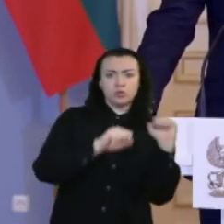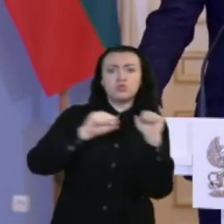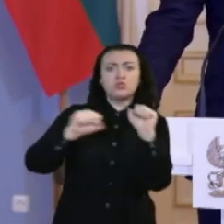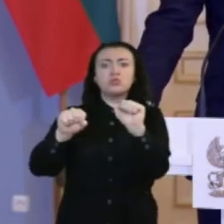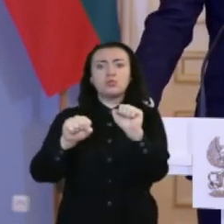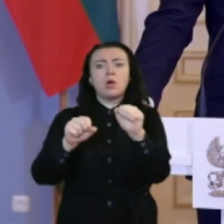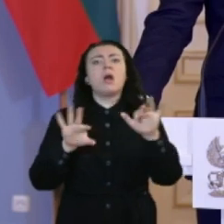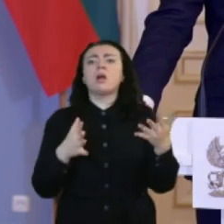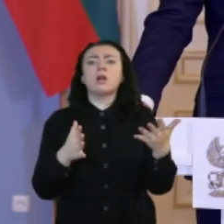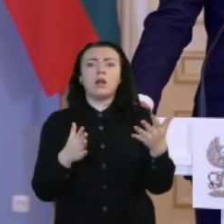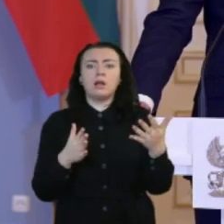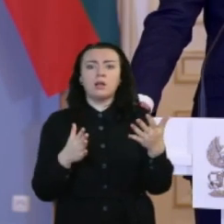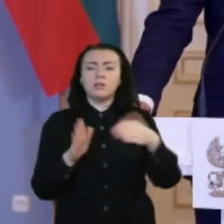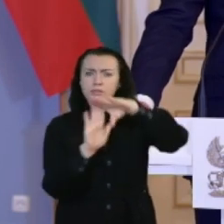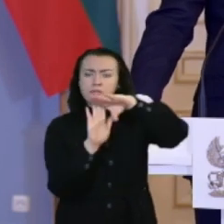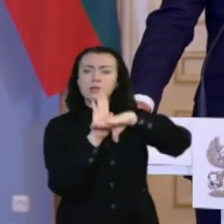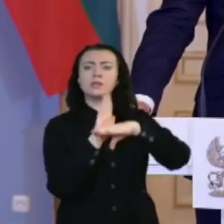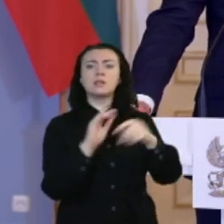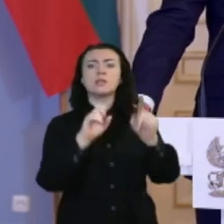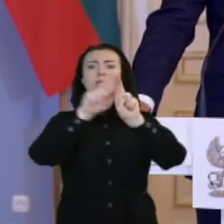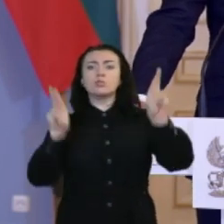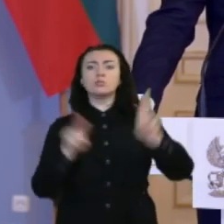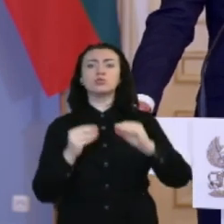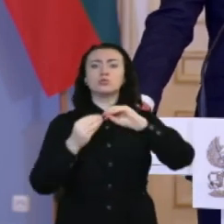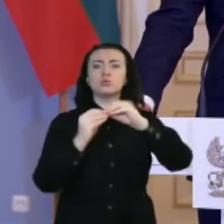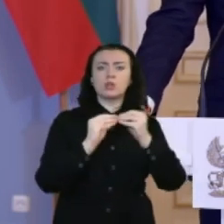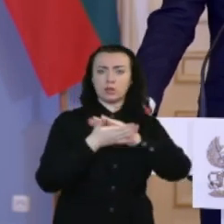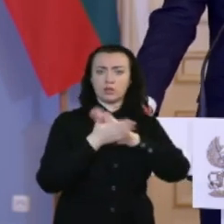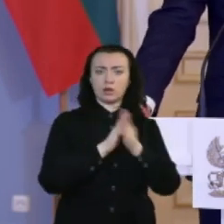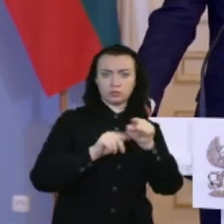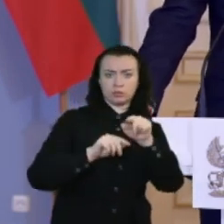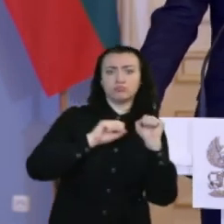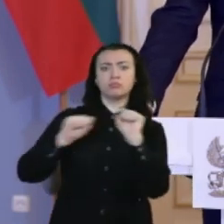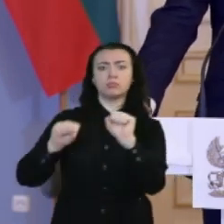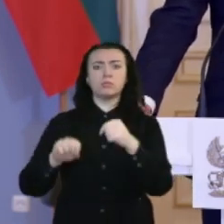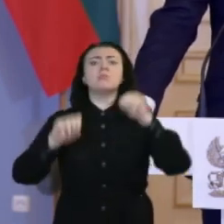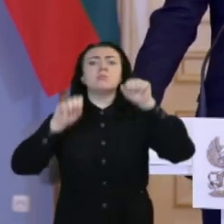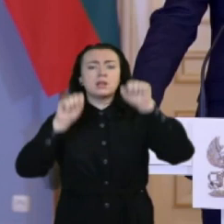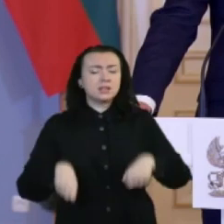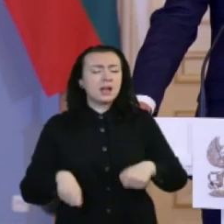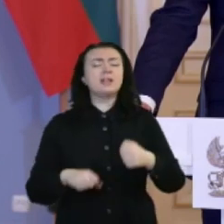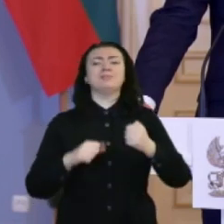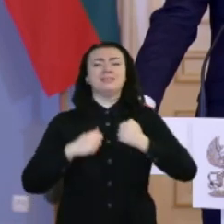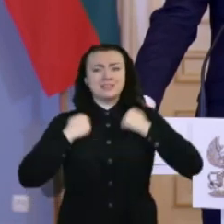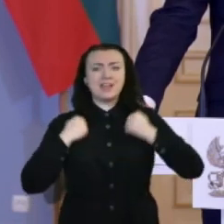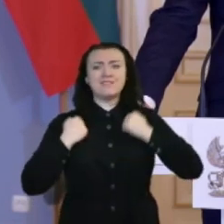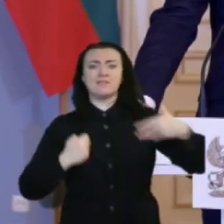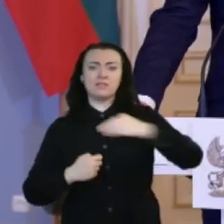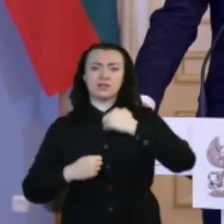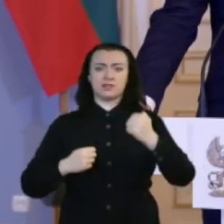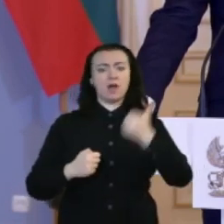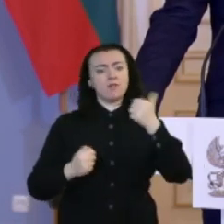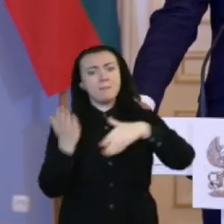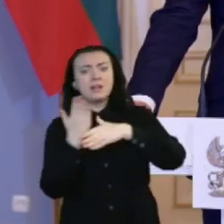globalią taisyklėmis, tarptautiniais susitarimais paremtą tvarką. Mes dedame ir dėsime visas pastangas, kad padėtume